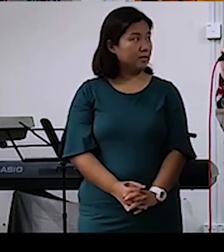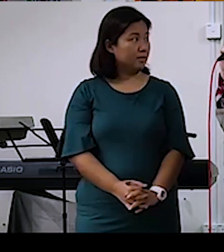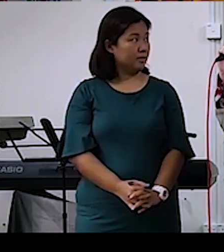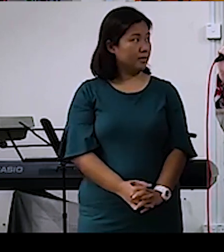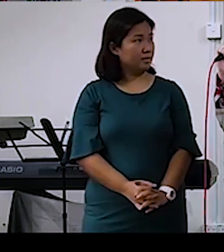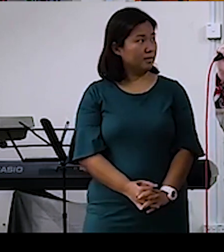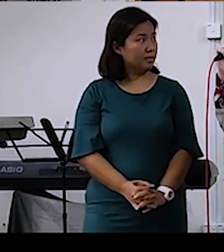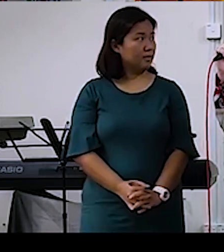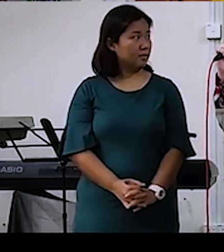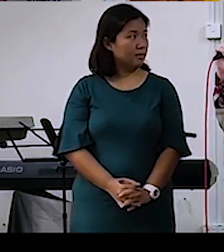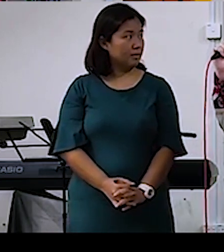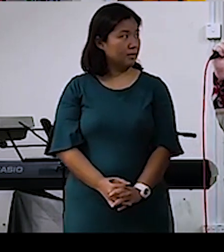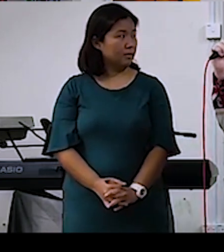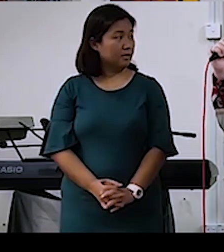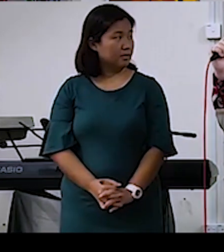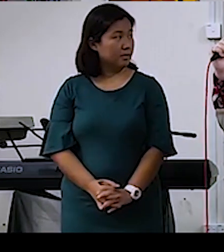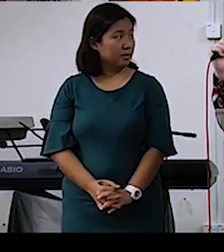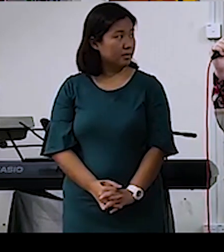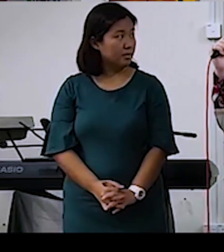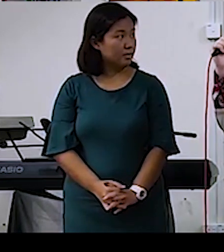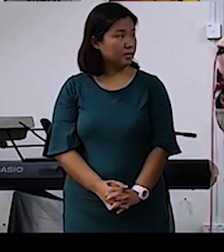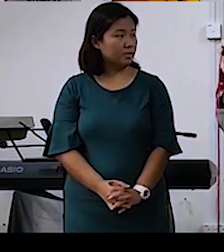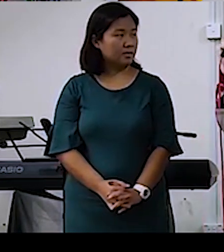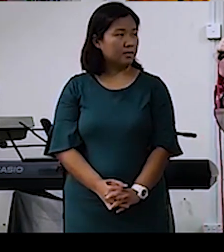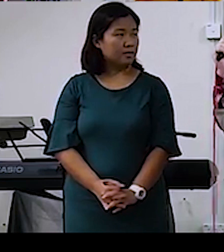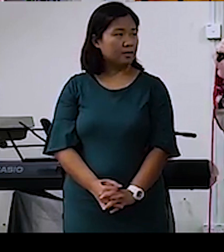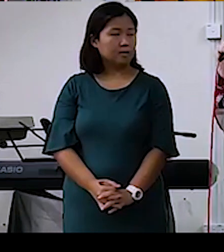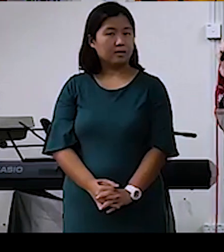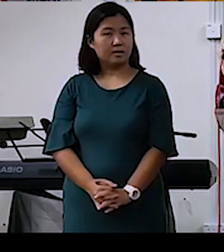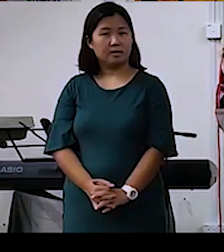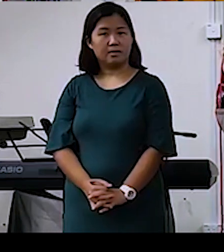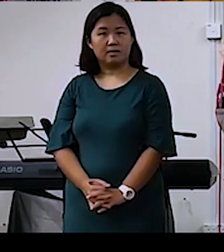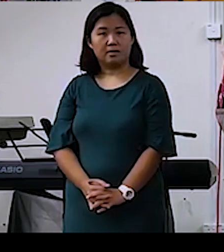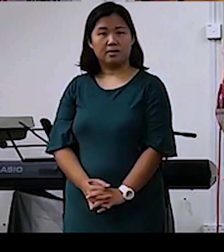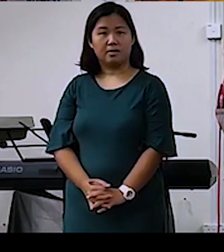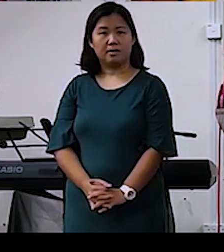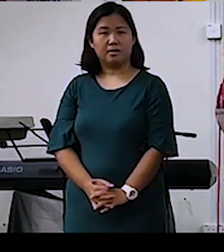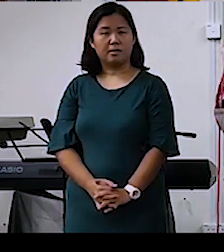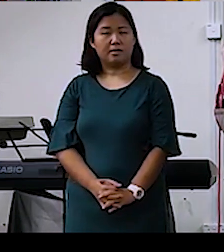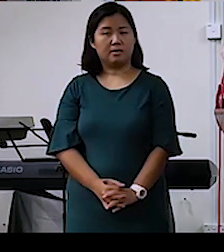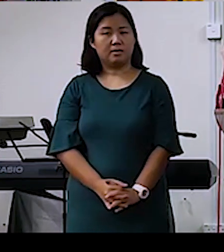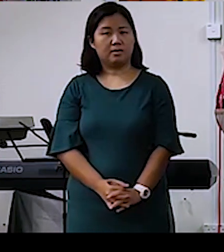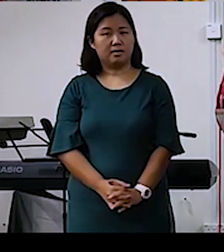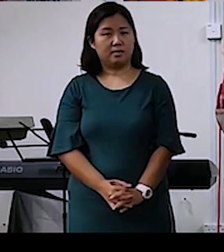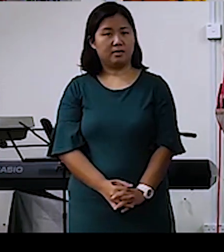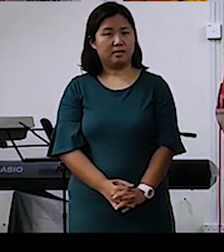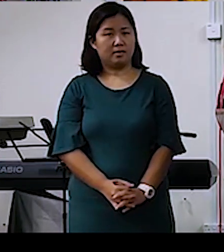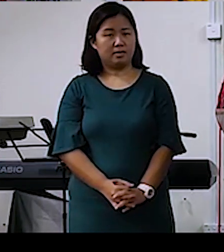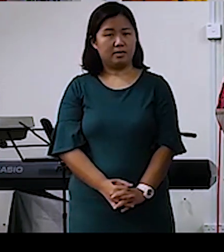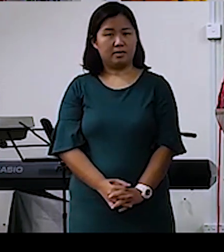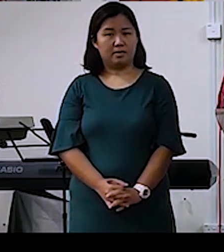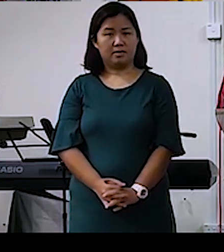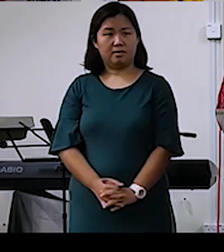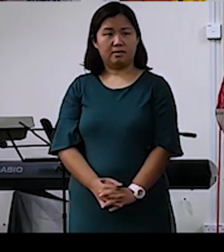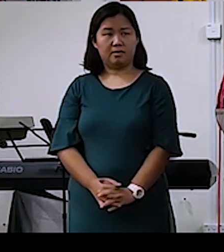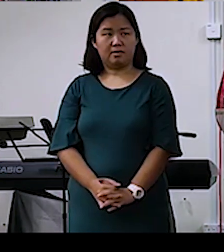COVID 不会发生在我的身上。所以呢，我们要清楚知道，我们公布一件事和我们宣告弃绝是两件不同的